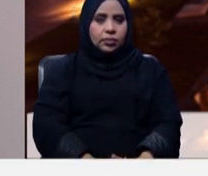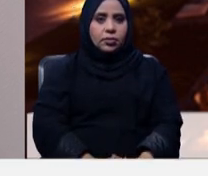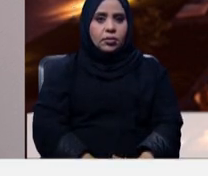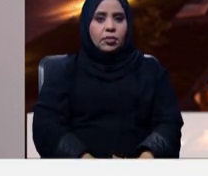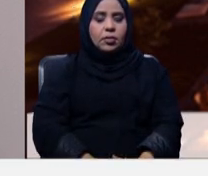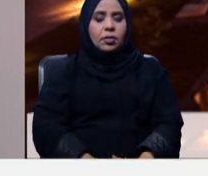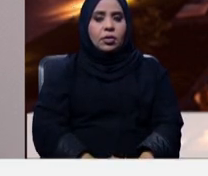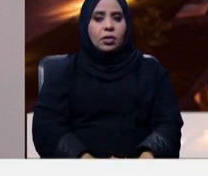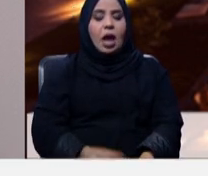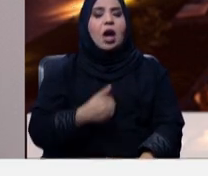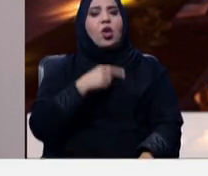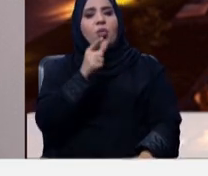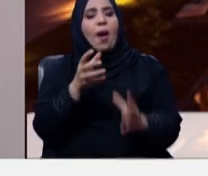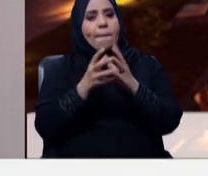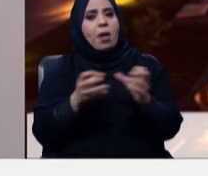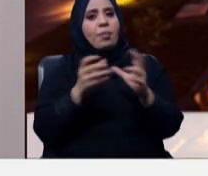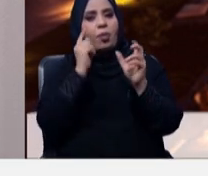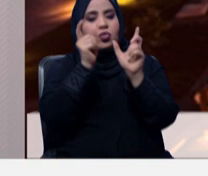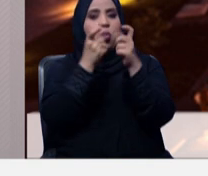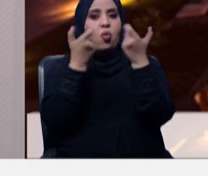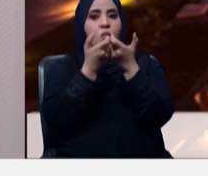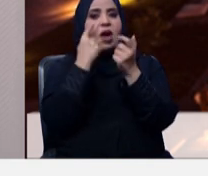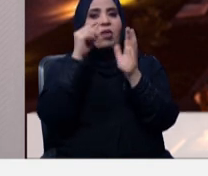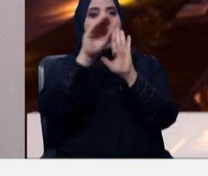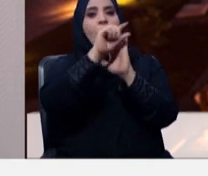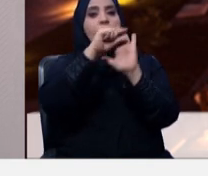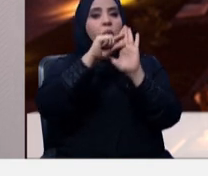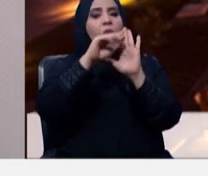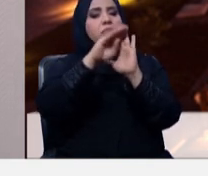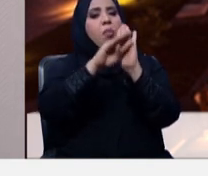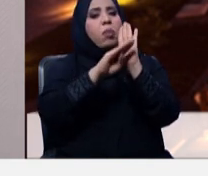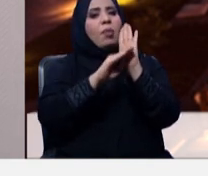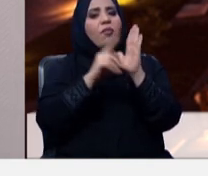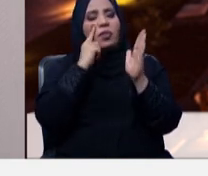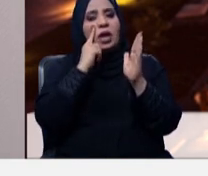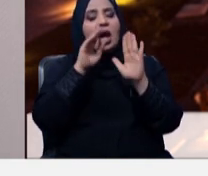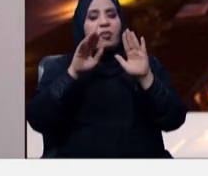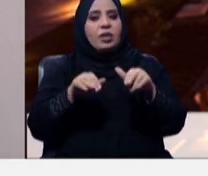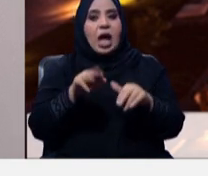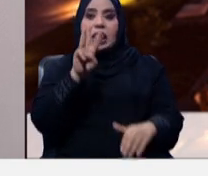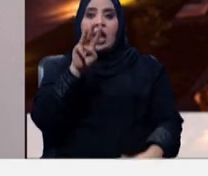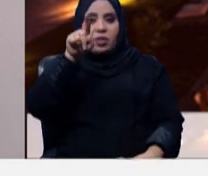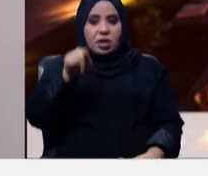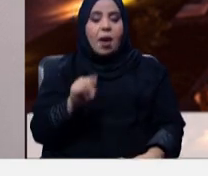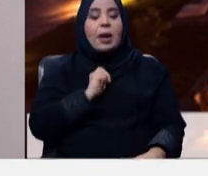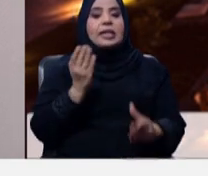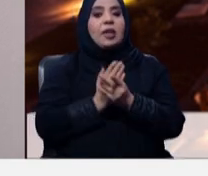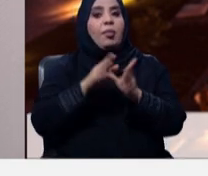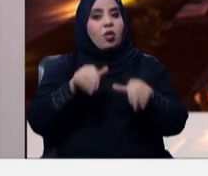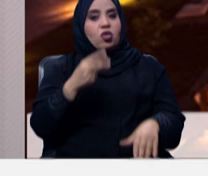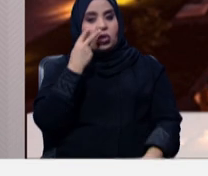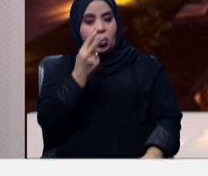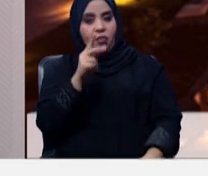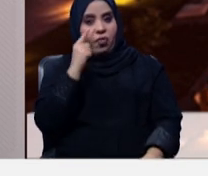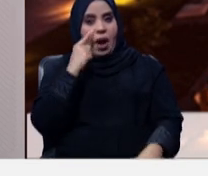ناقشت الندوة عدة موضوعات مهمة على مدى تقريبا 3 أيام موزعة من